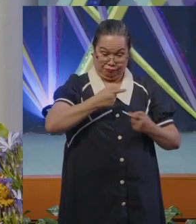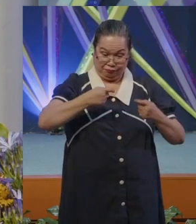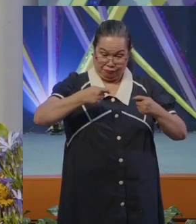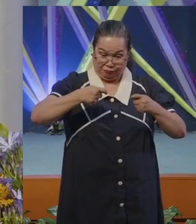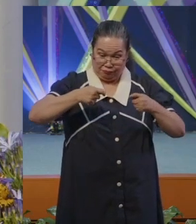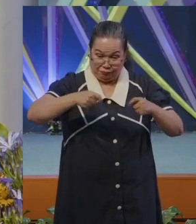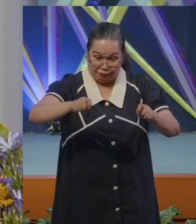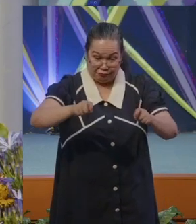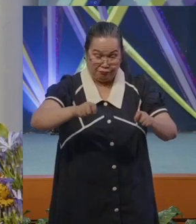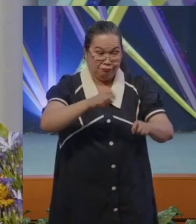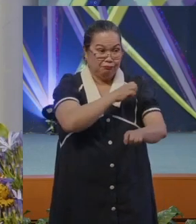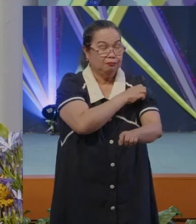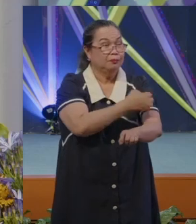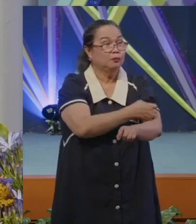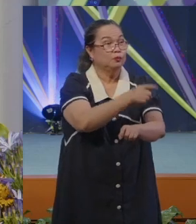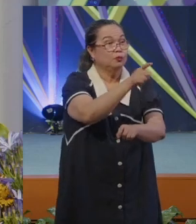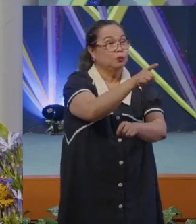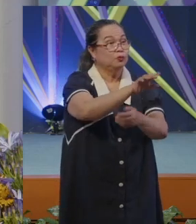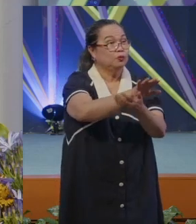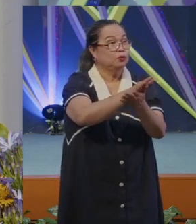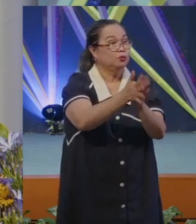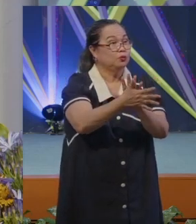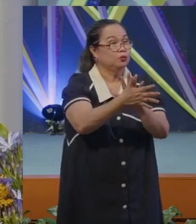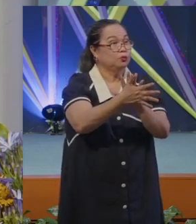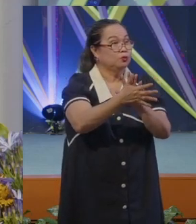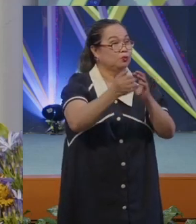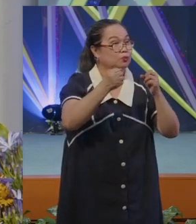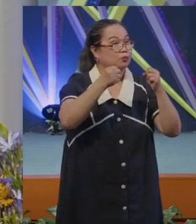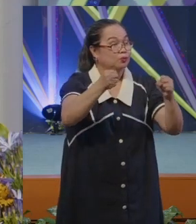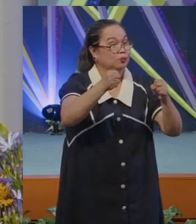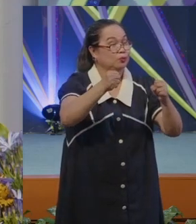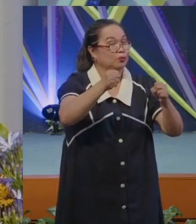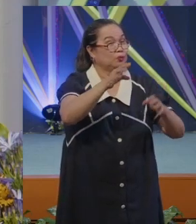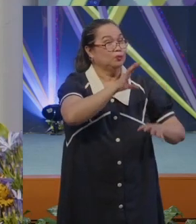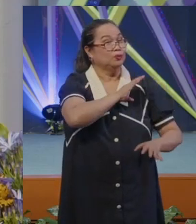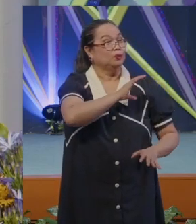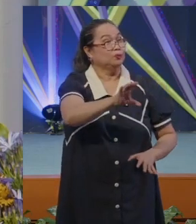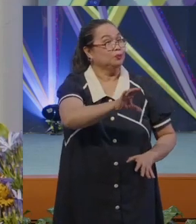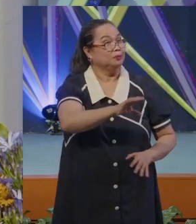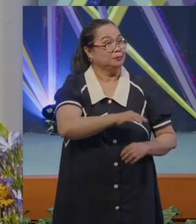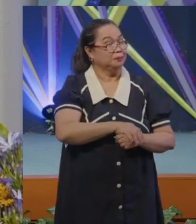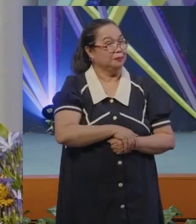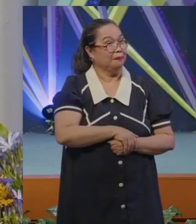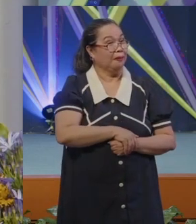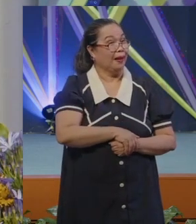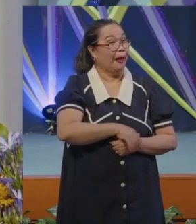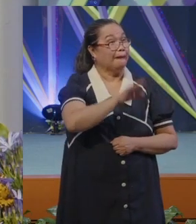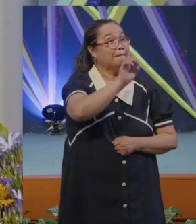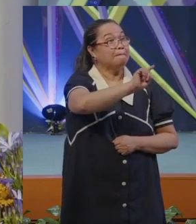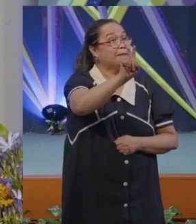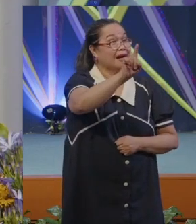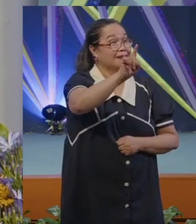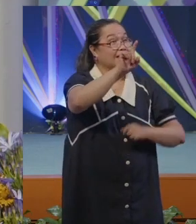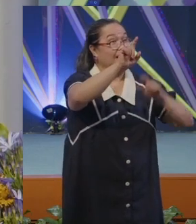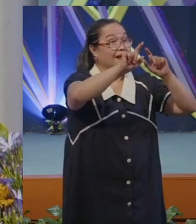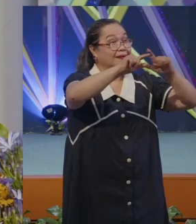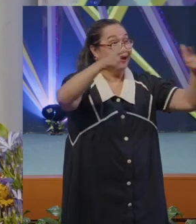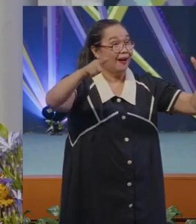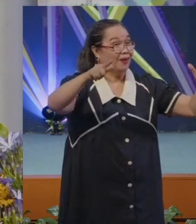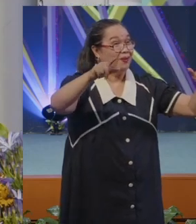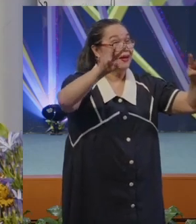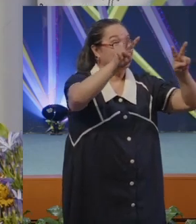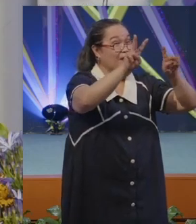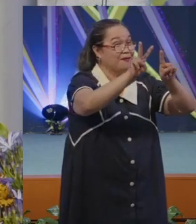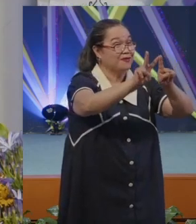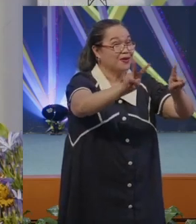effort na maging malakas at matapang. Pero yung language po, yung verb